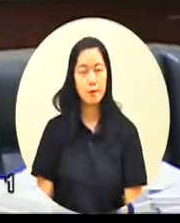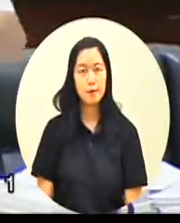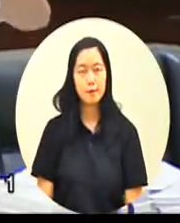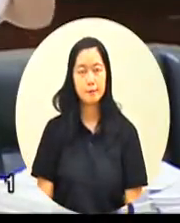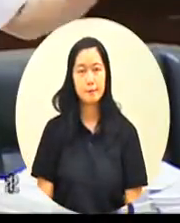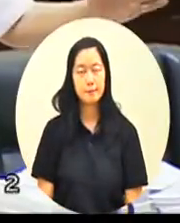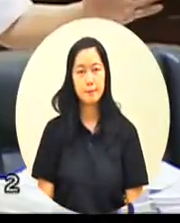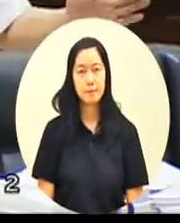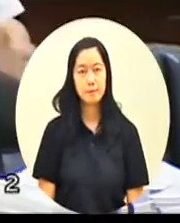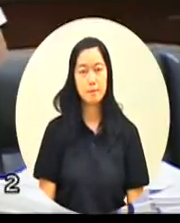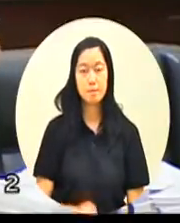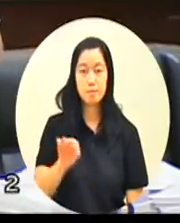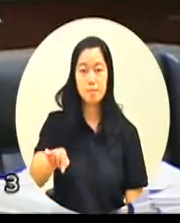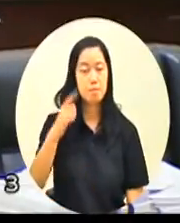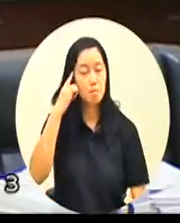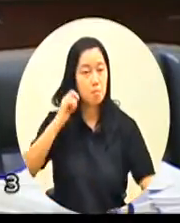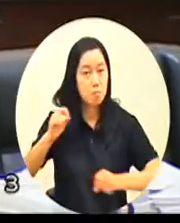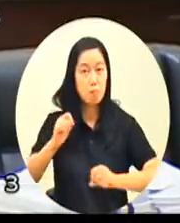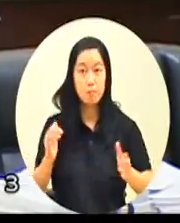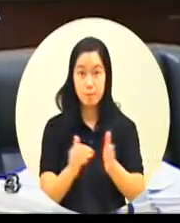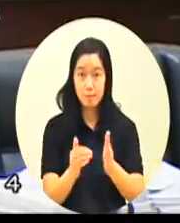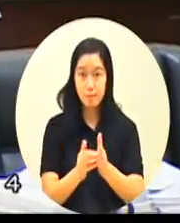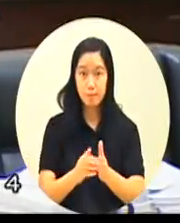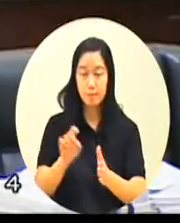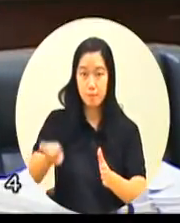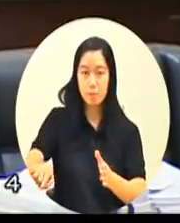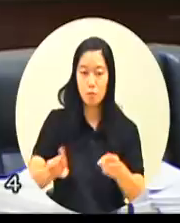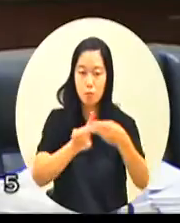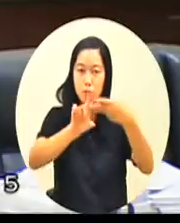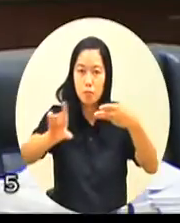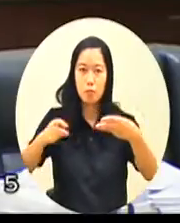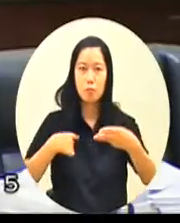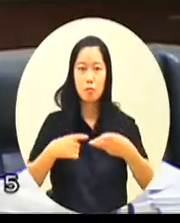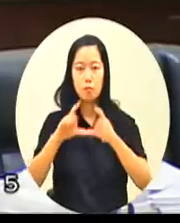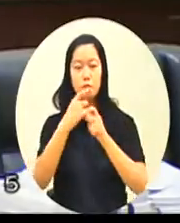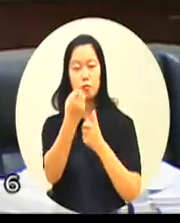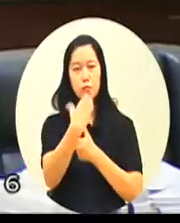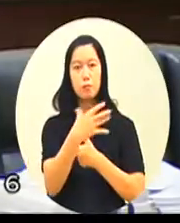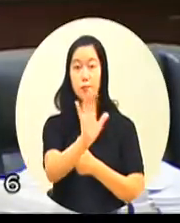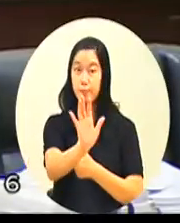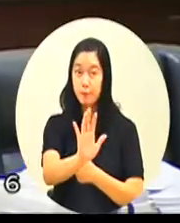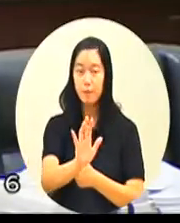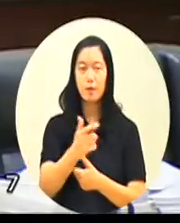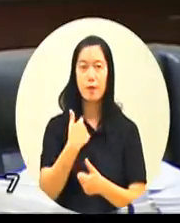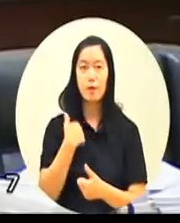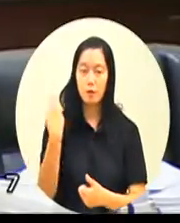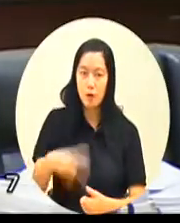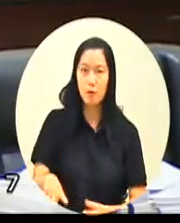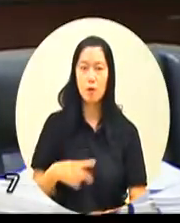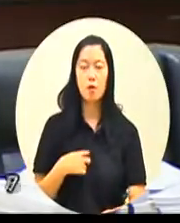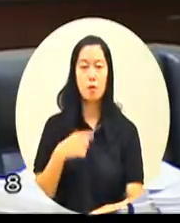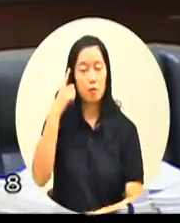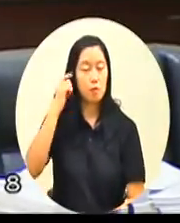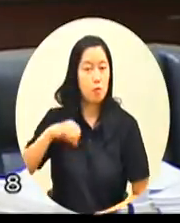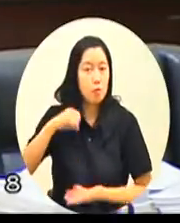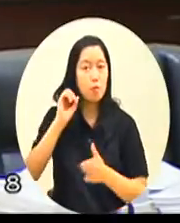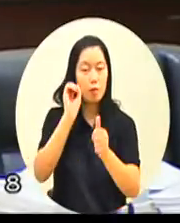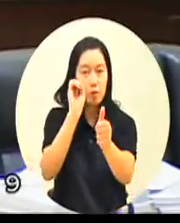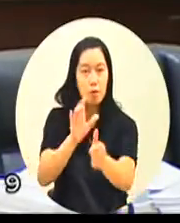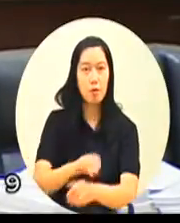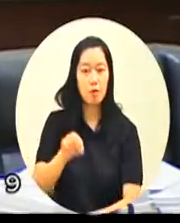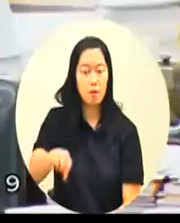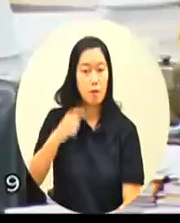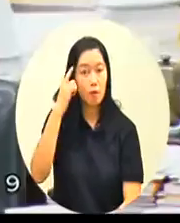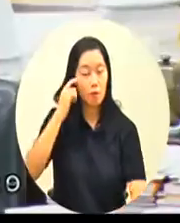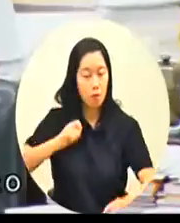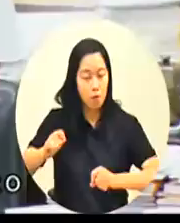把它做一个规划之后，我想这个议题局长你可以不用回答，不过我是觉得这个议题我要强烈的建议说，这个规划里面